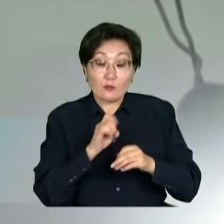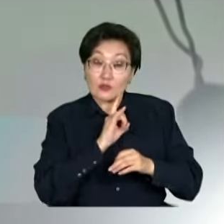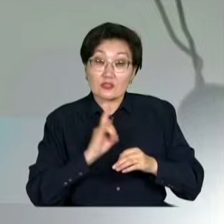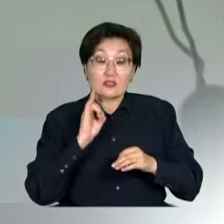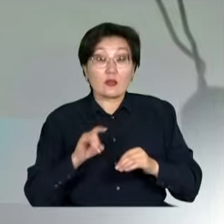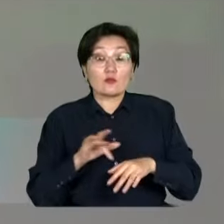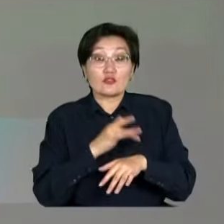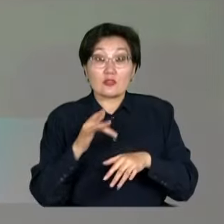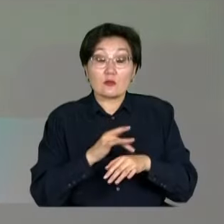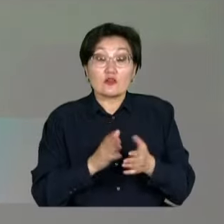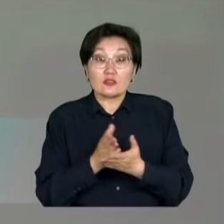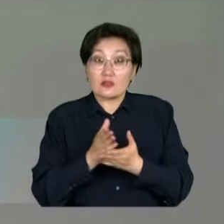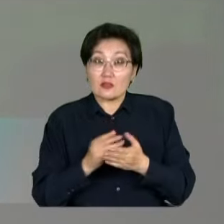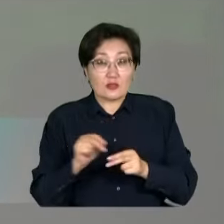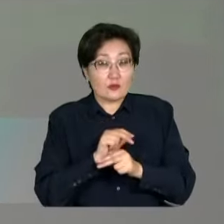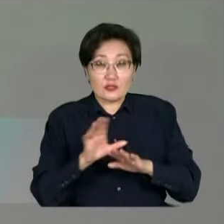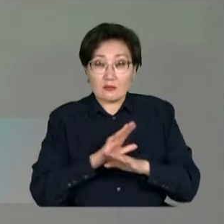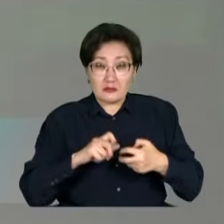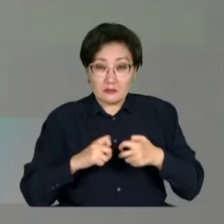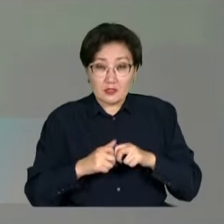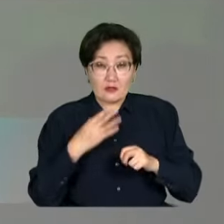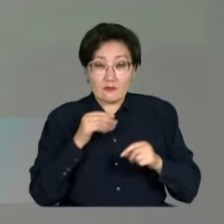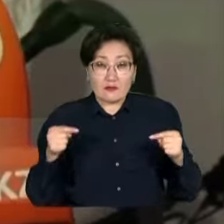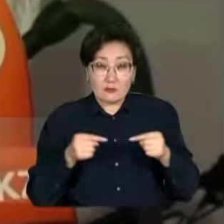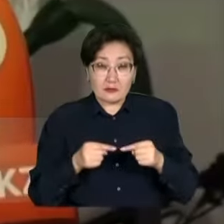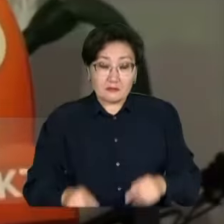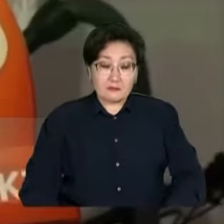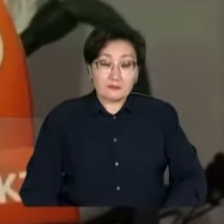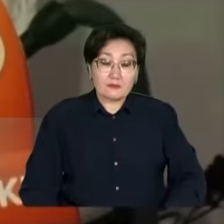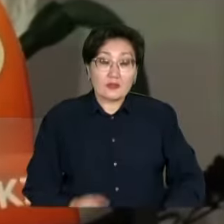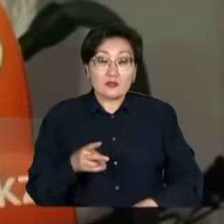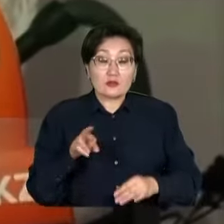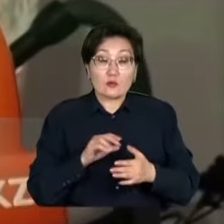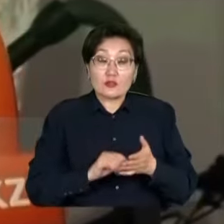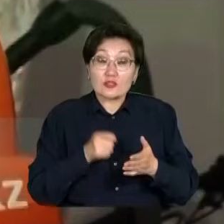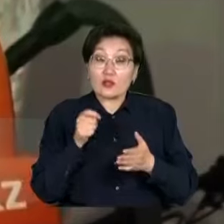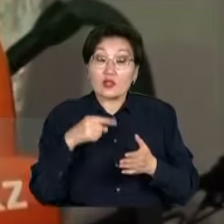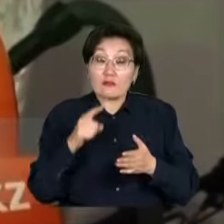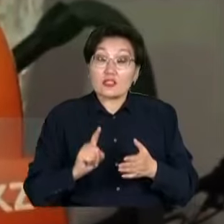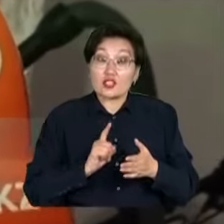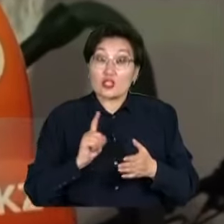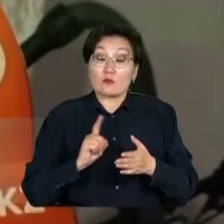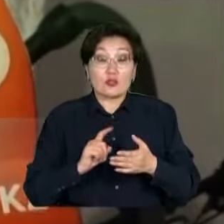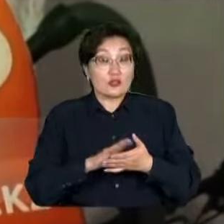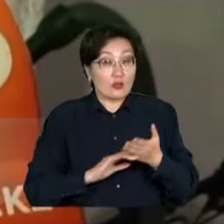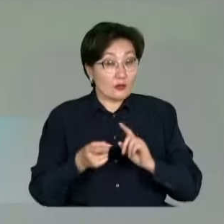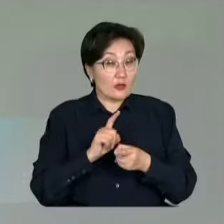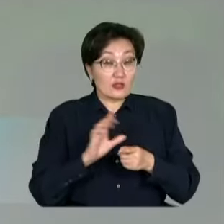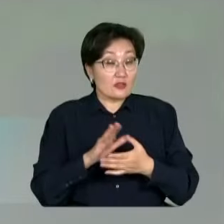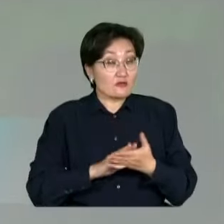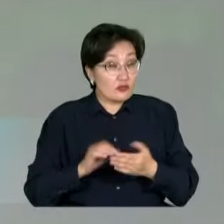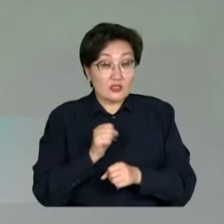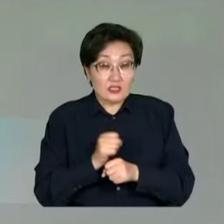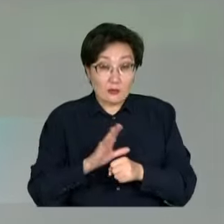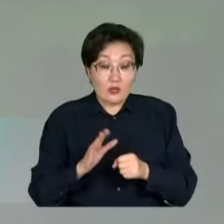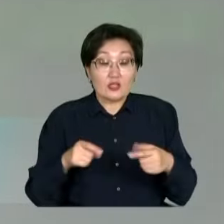Анастасии, коммунальные службы не устраняют проблемы своевременно. С июня подаем заявки, говорят, ждите, ждите, ничего не меняется, ничего не